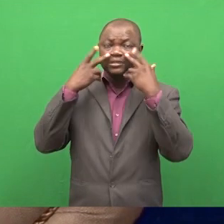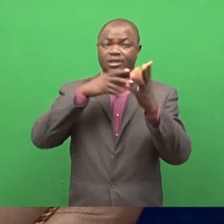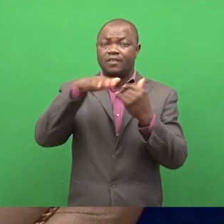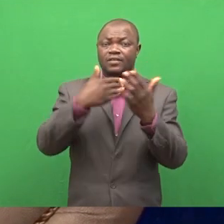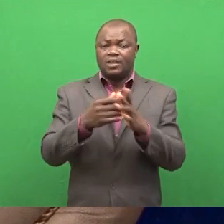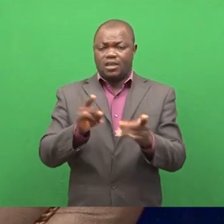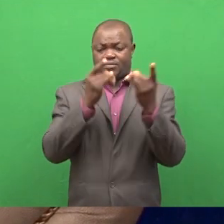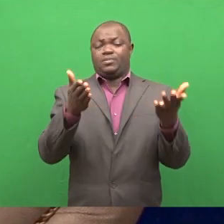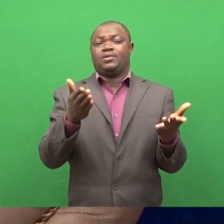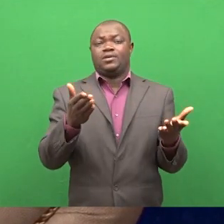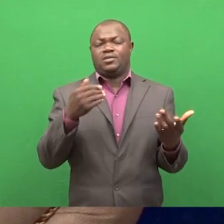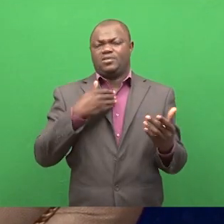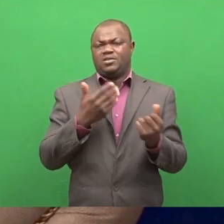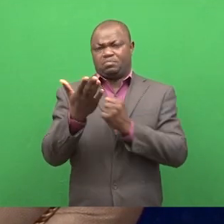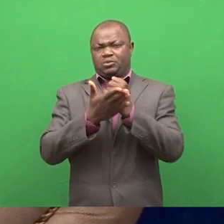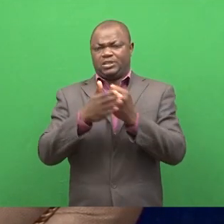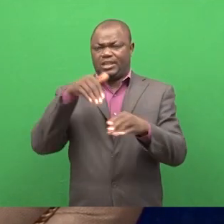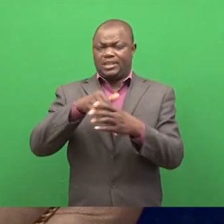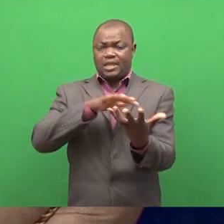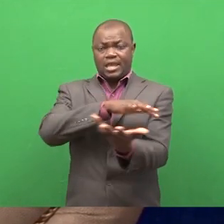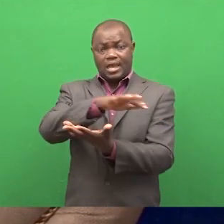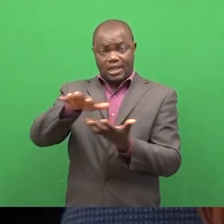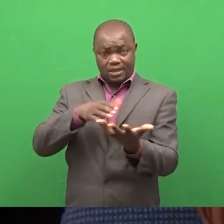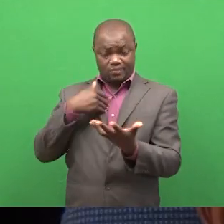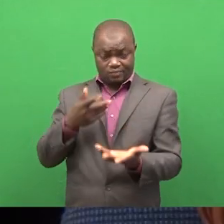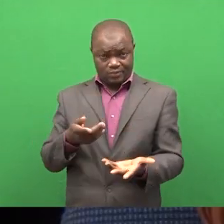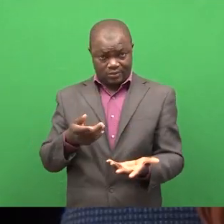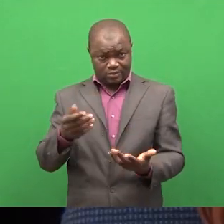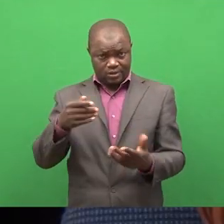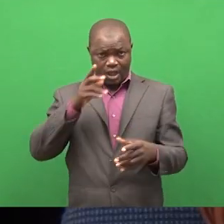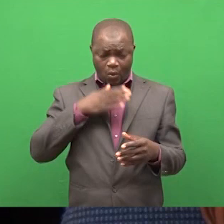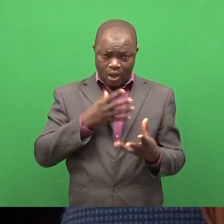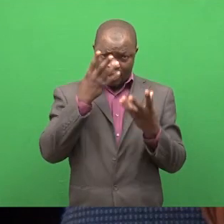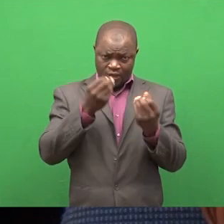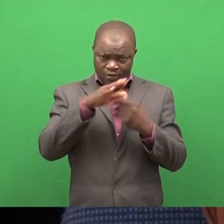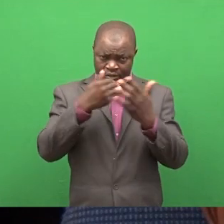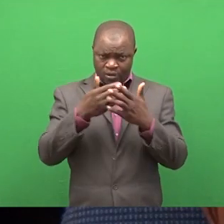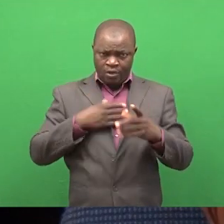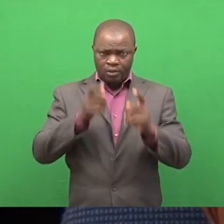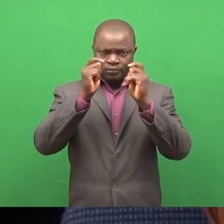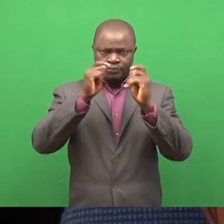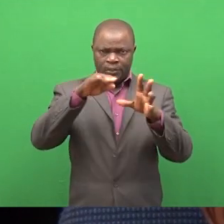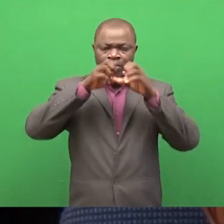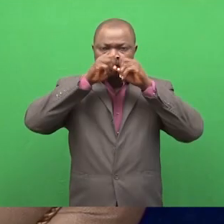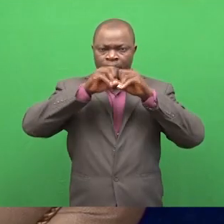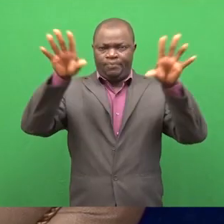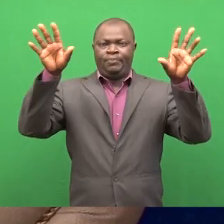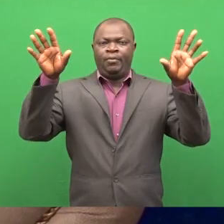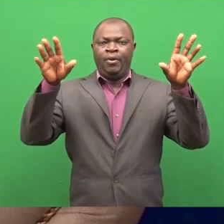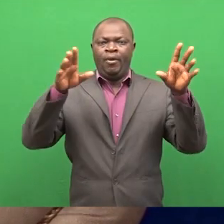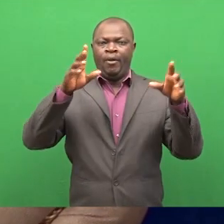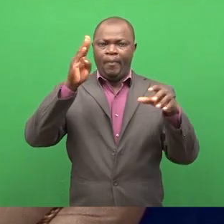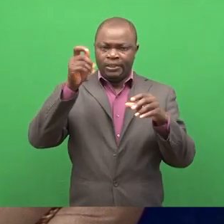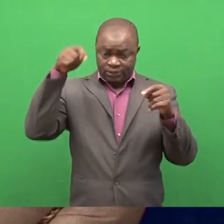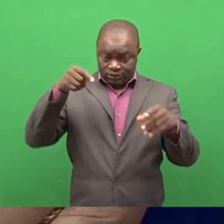mukati memisha nekuti mumamisha mumisha medu imomo munofanira kuti nyaya irambe ichienderera mberi ndoma iri kunofira iye zvino